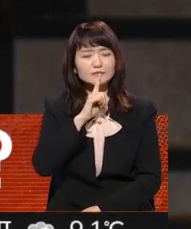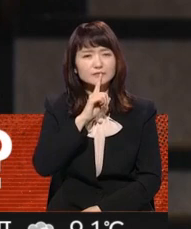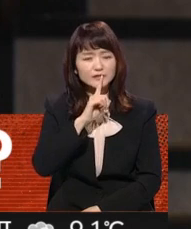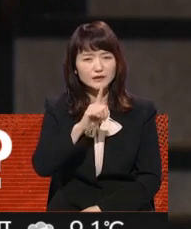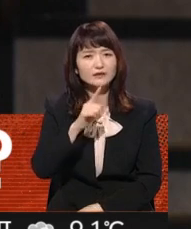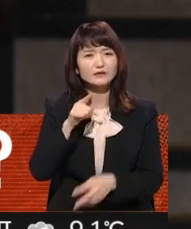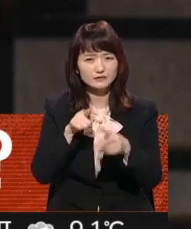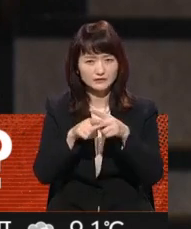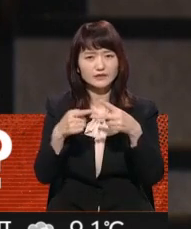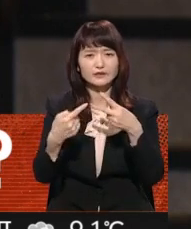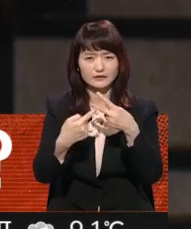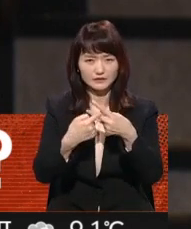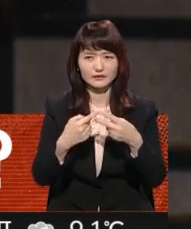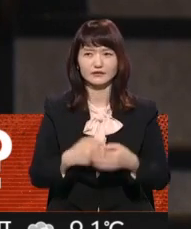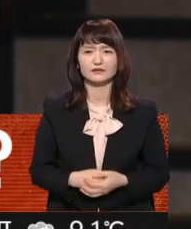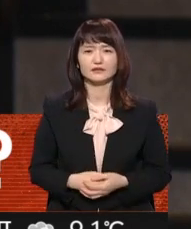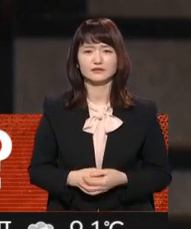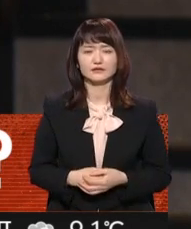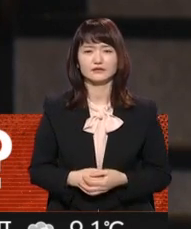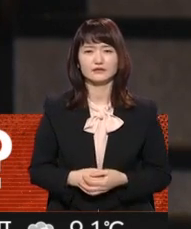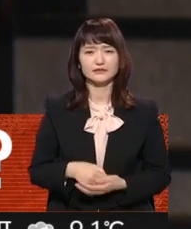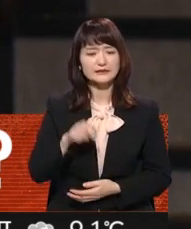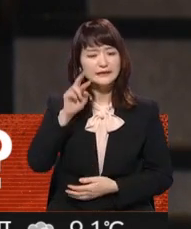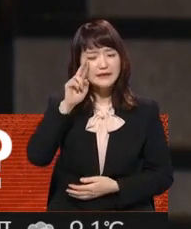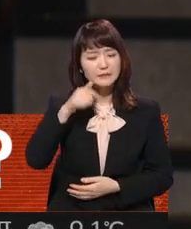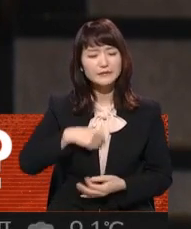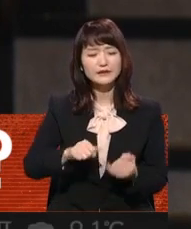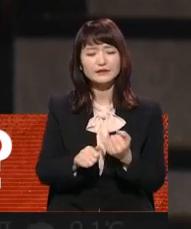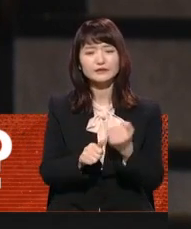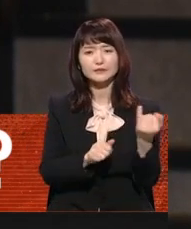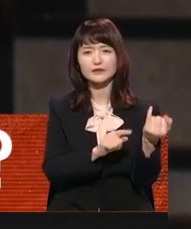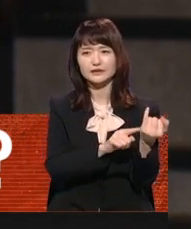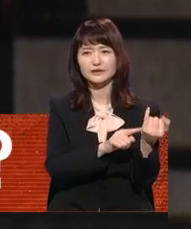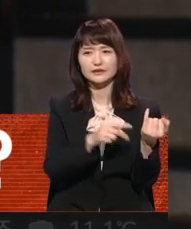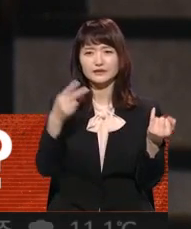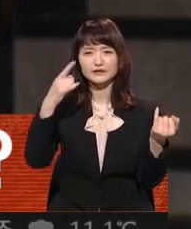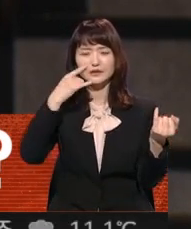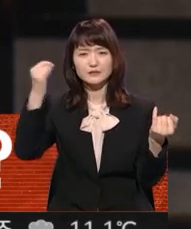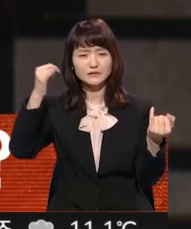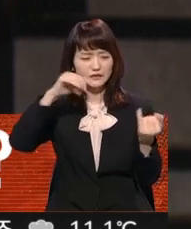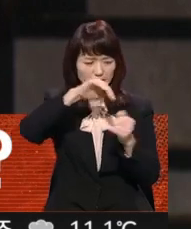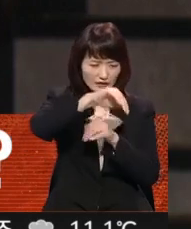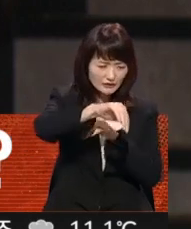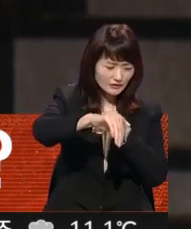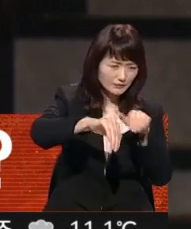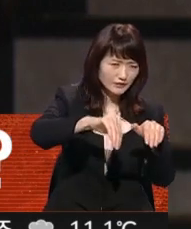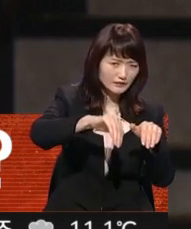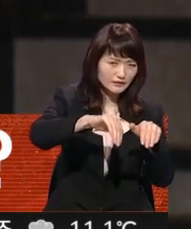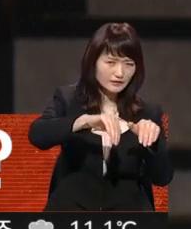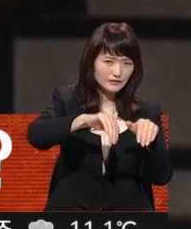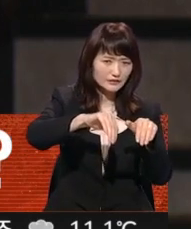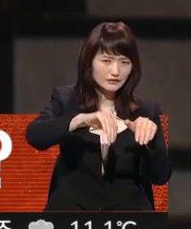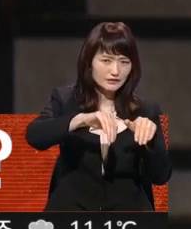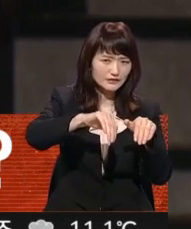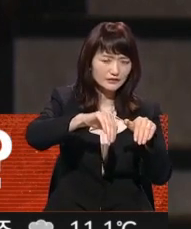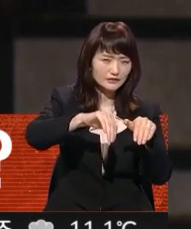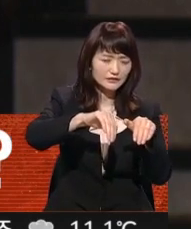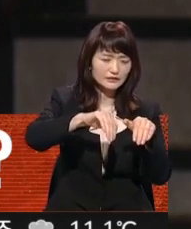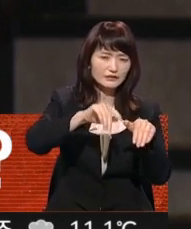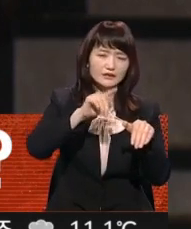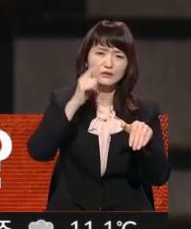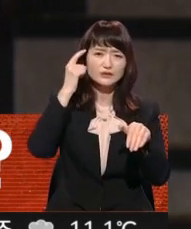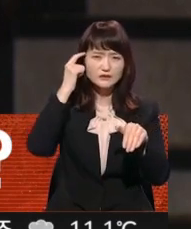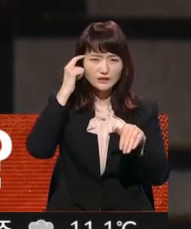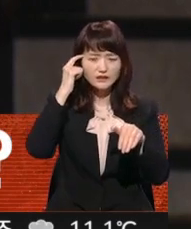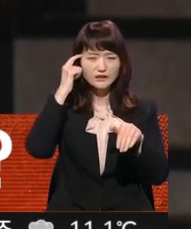이것을 갖다가 예비 며느리에 대해서 시어머니가 간섭한다 이렇게 이제 어떤 프레임을 씌워